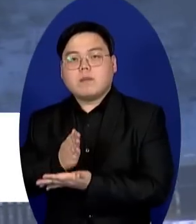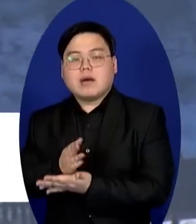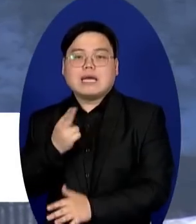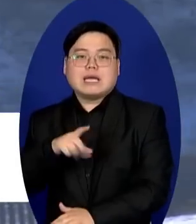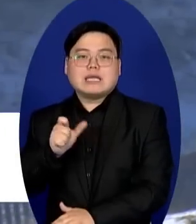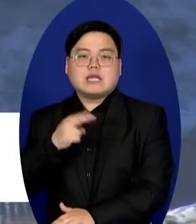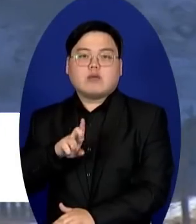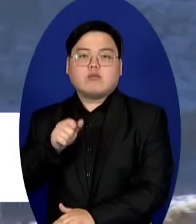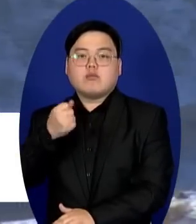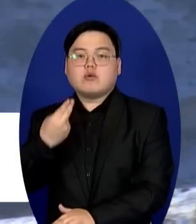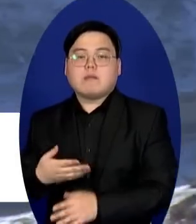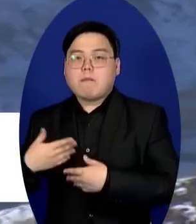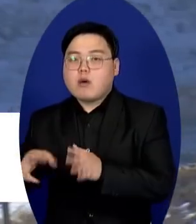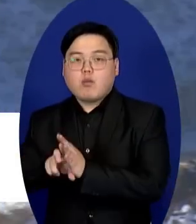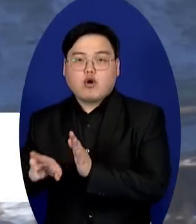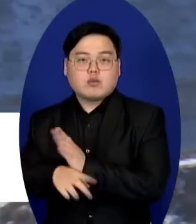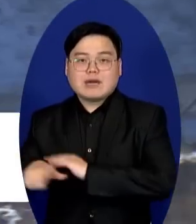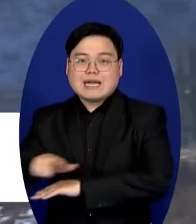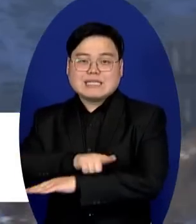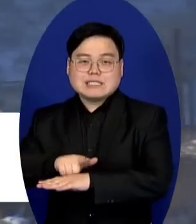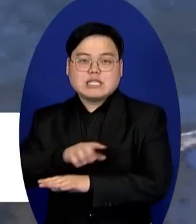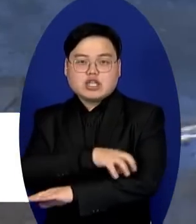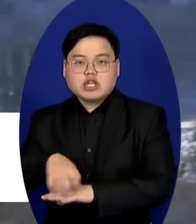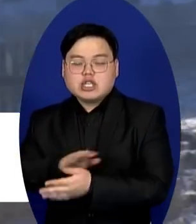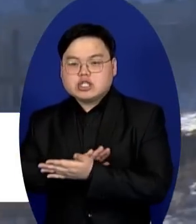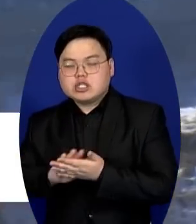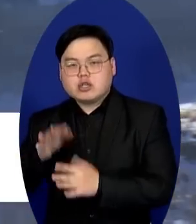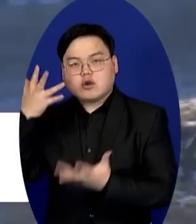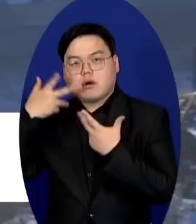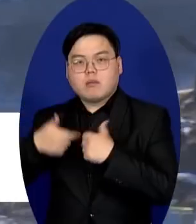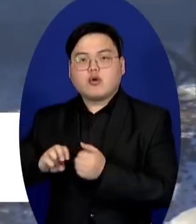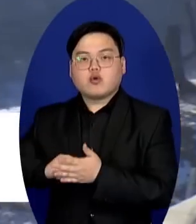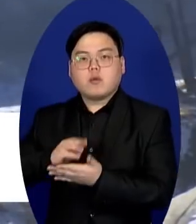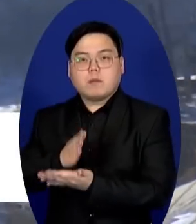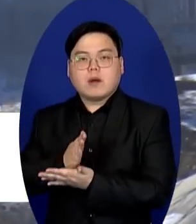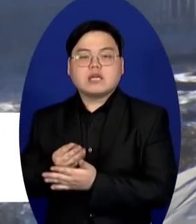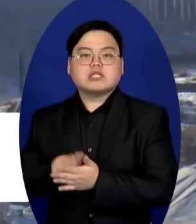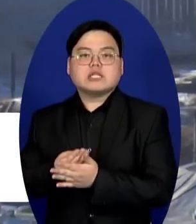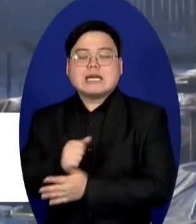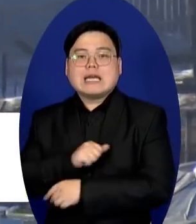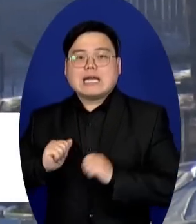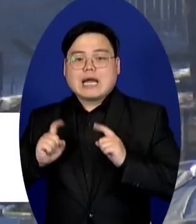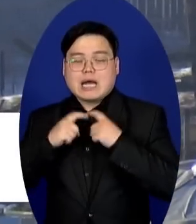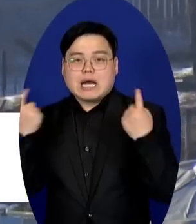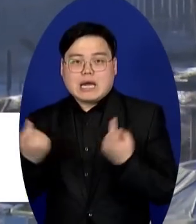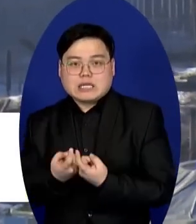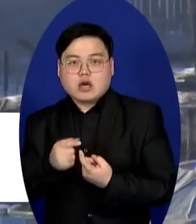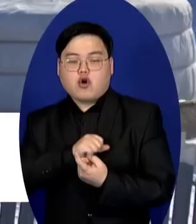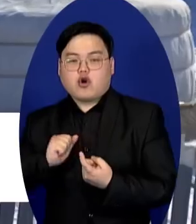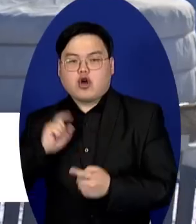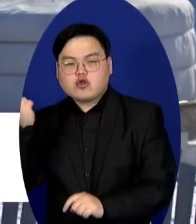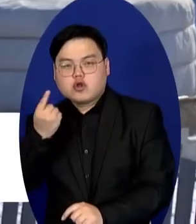бүтц хүрэх боломжгүй хэсгүүдэд гэр оролтын шинчилсэн зохион байгуулалтыг төлөвлөж эхэлжээ. Өөрөөр хэлбэл иргэд хашаандаа дэд бүтцээ